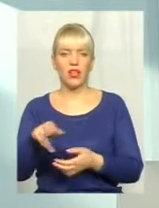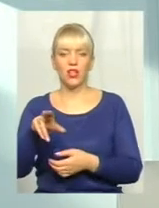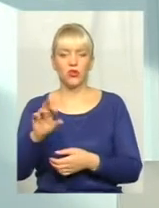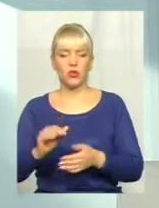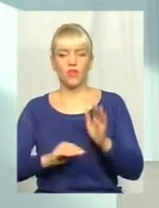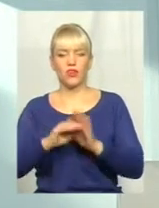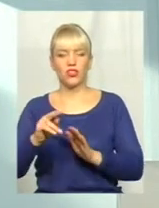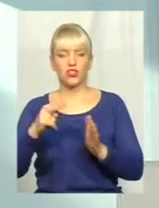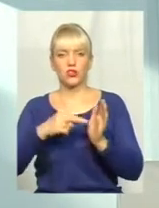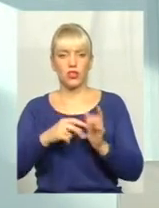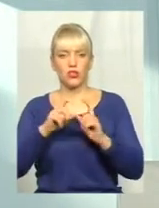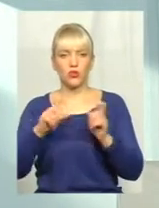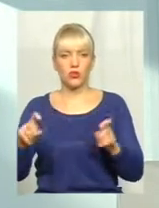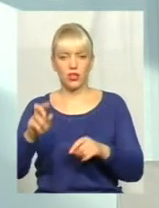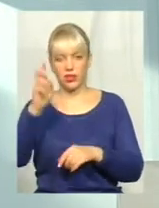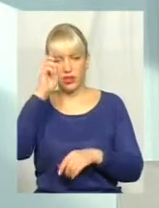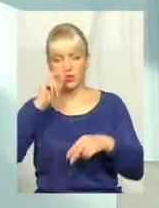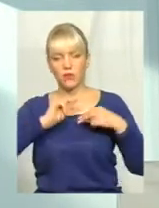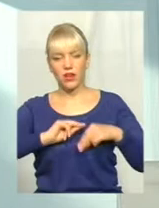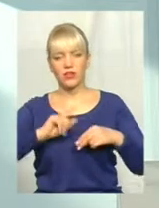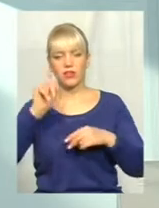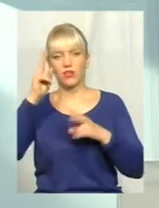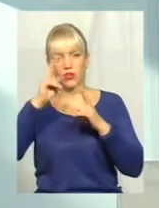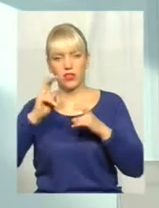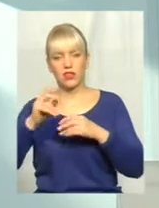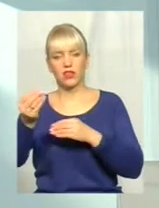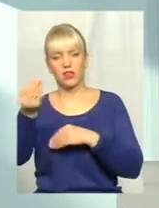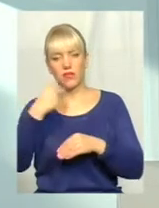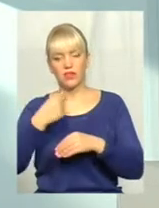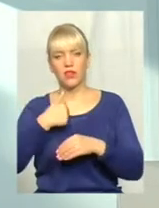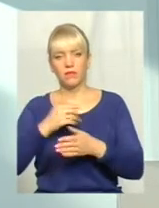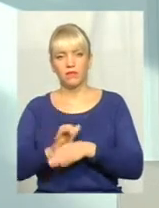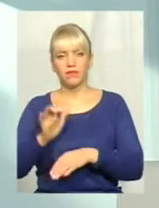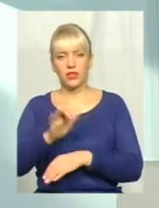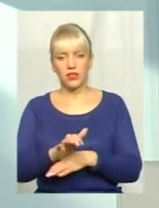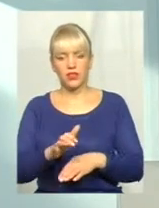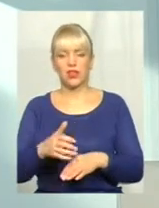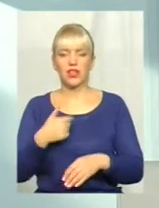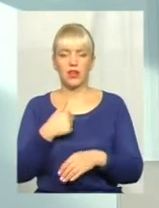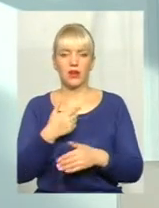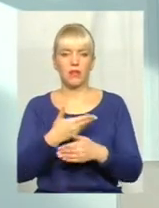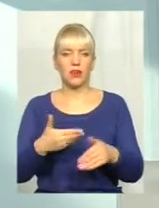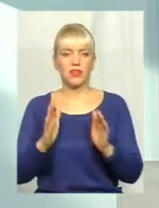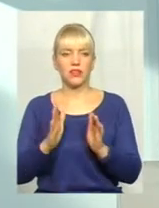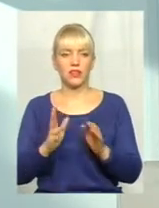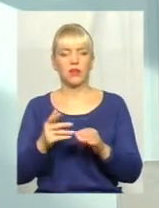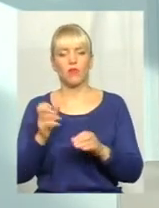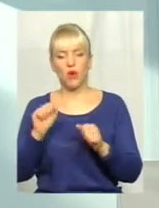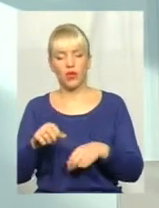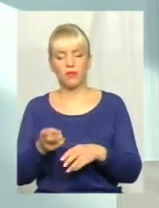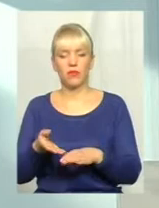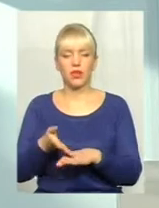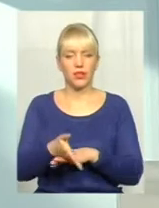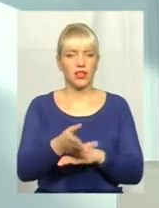мав його розглянути і надати нам згоду на проведення позапланової перевірки. І лише тоді ми змогли прийти на